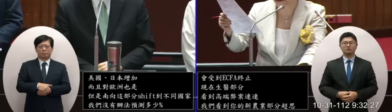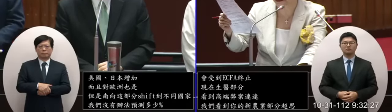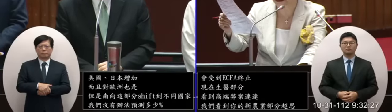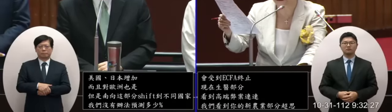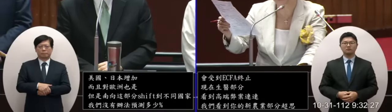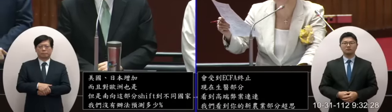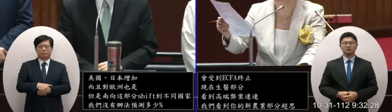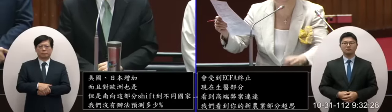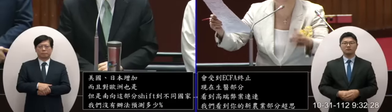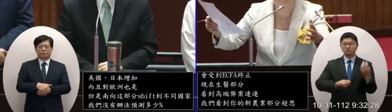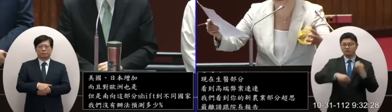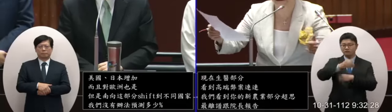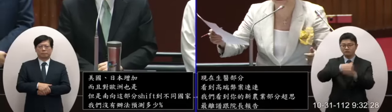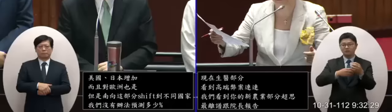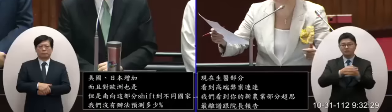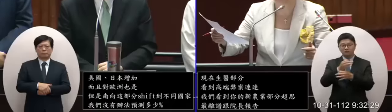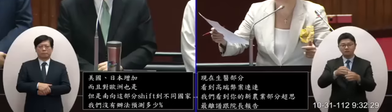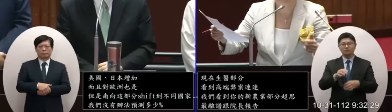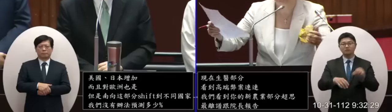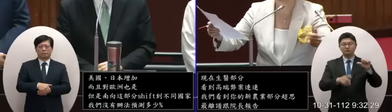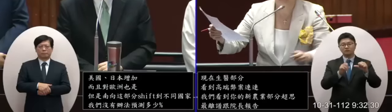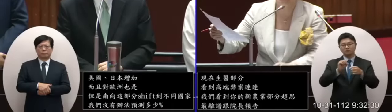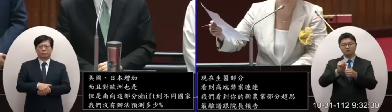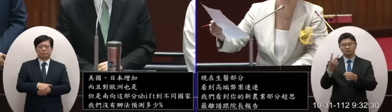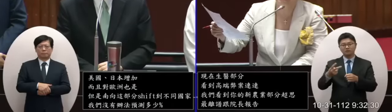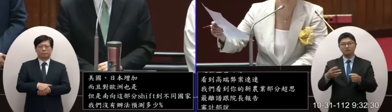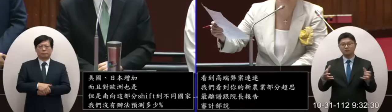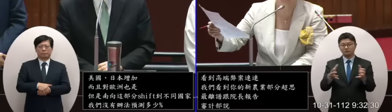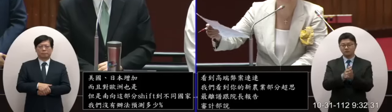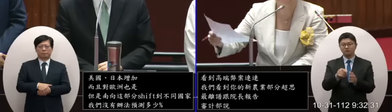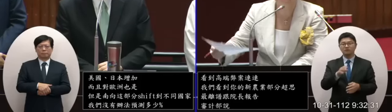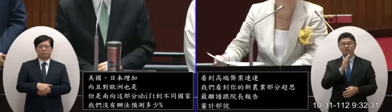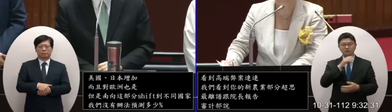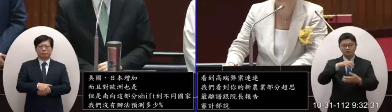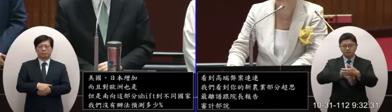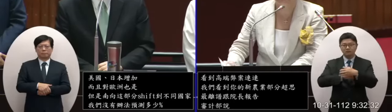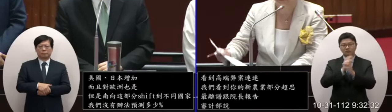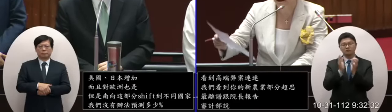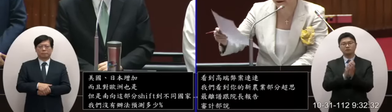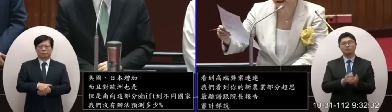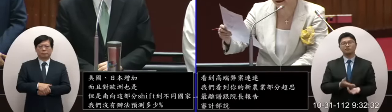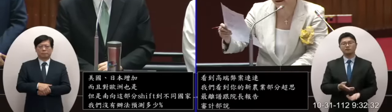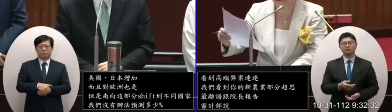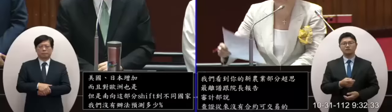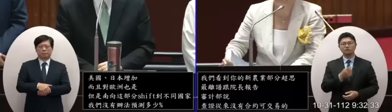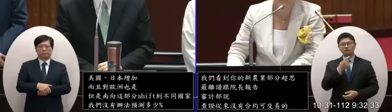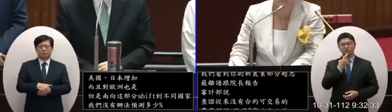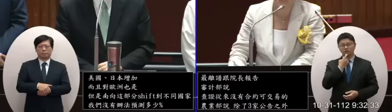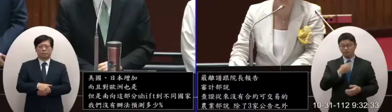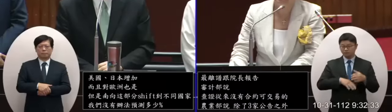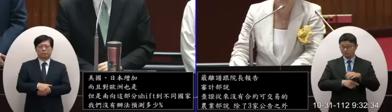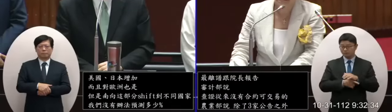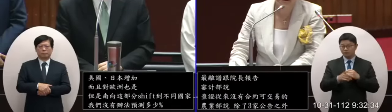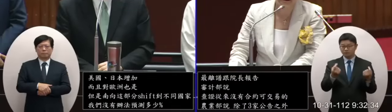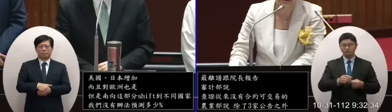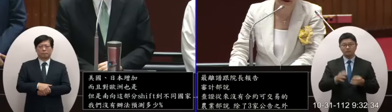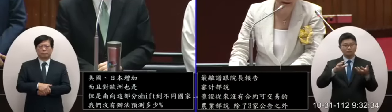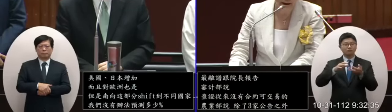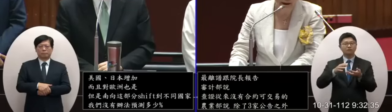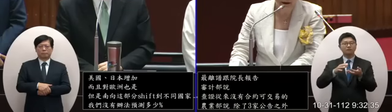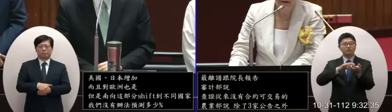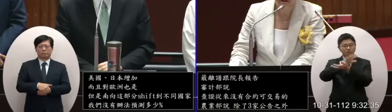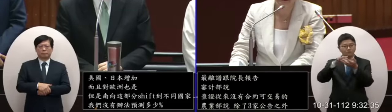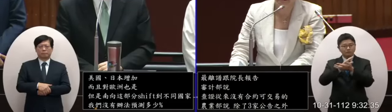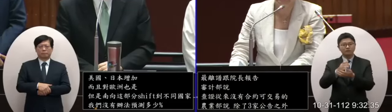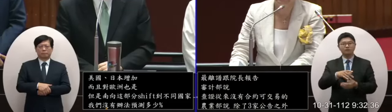说这个循环经济啊，你的5+2里面全部都是弊案了、啊。循环经济的部分，我们看到的是云豹、啊。那刚才我不知道